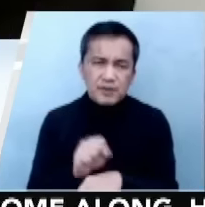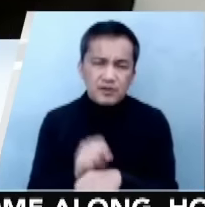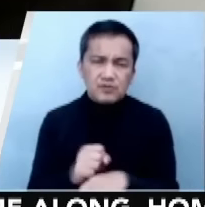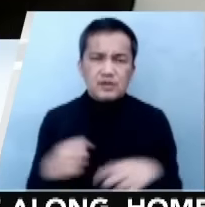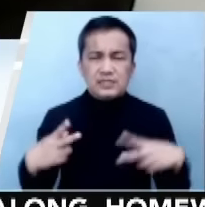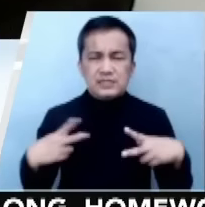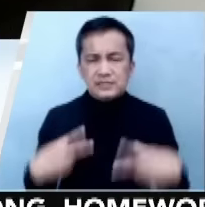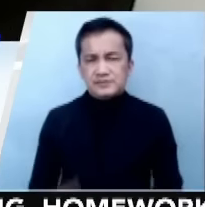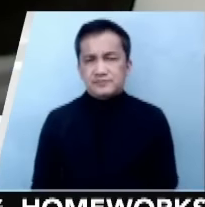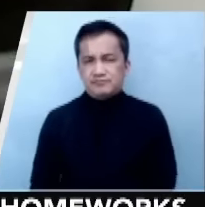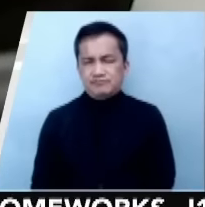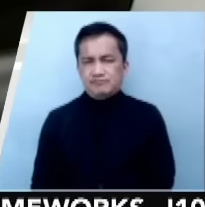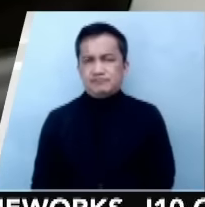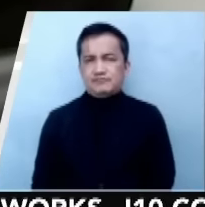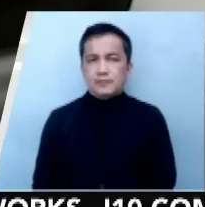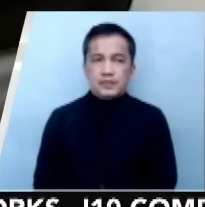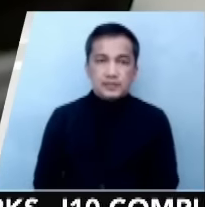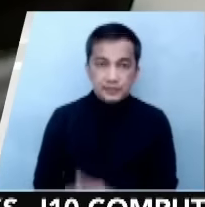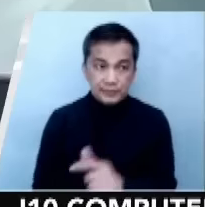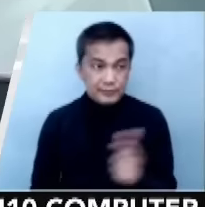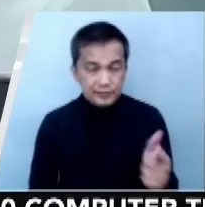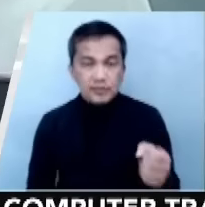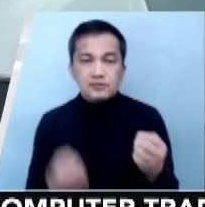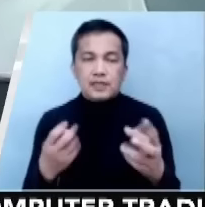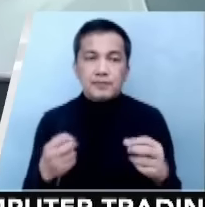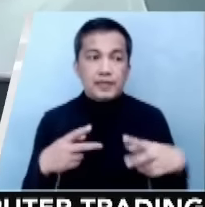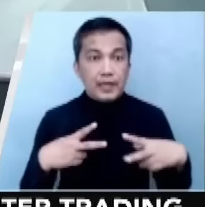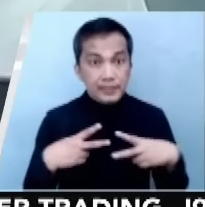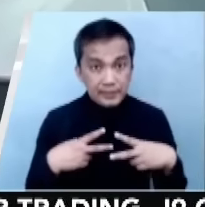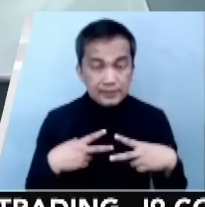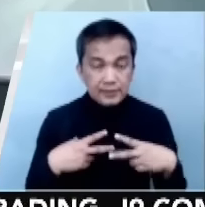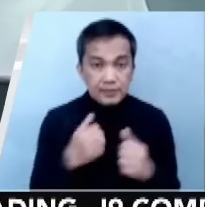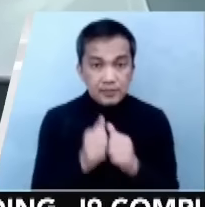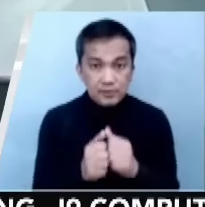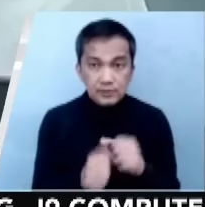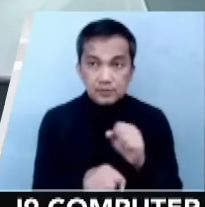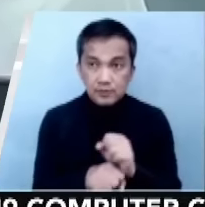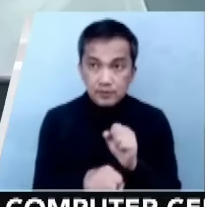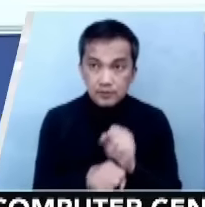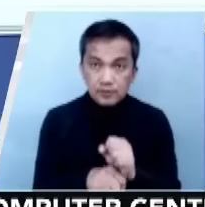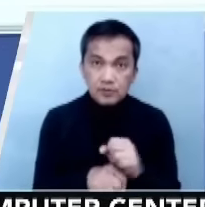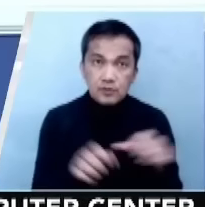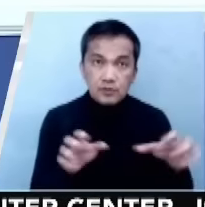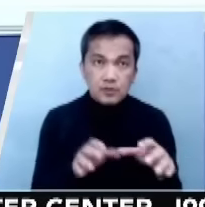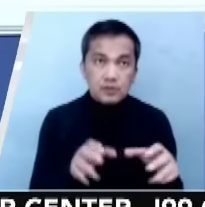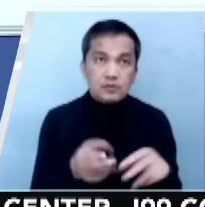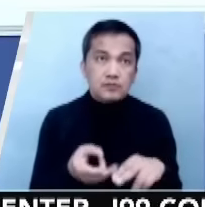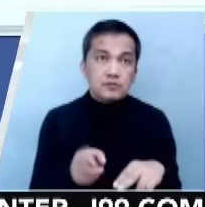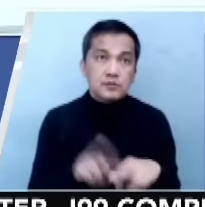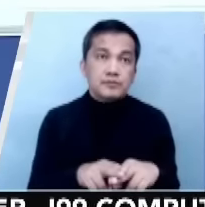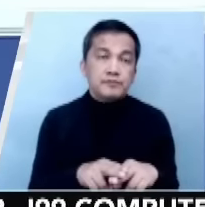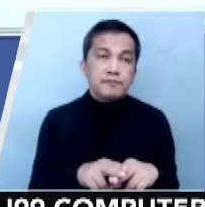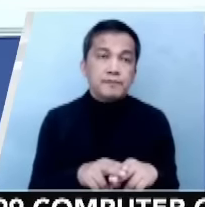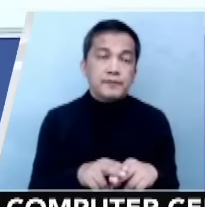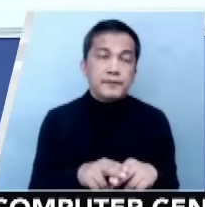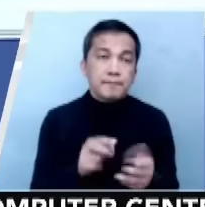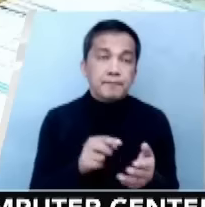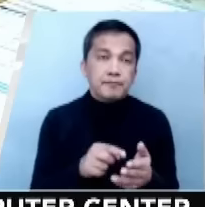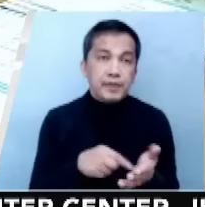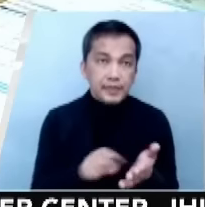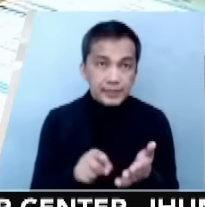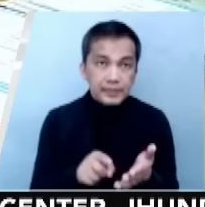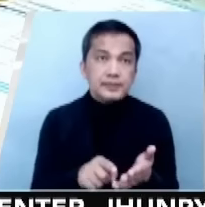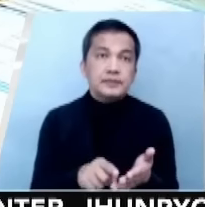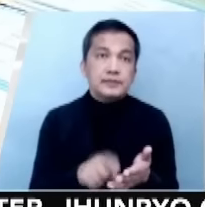pong holiday, siyempre ang ibig sabihin niyan, kung magtatrabaho po ang manggagawa, may karagdagang premium pay. Dapat po talaga mabalance.